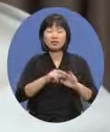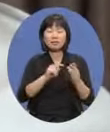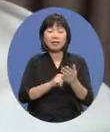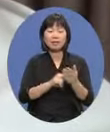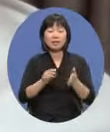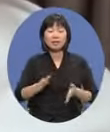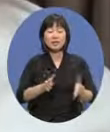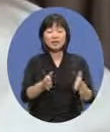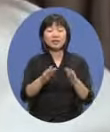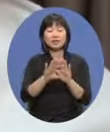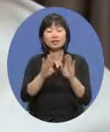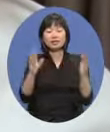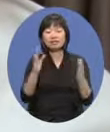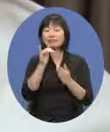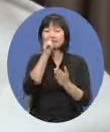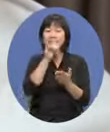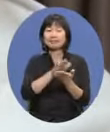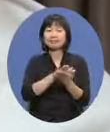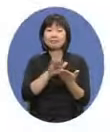길이 열렸습니다.